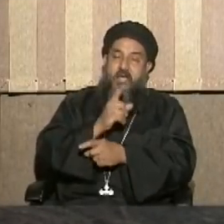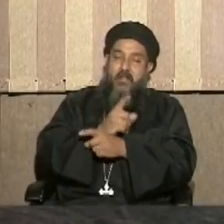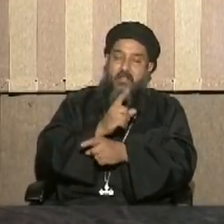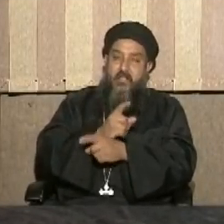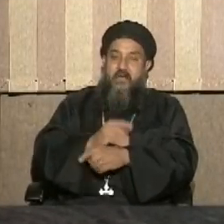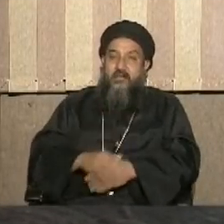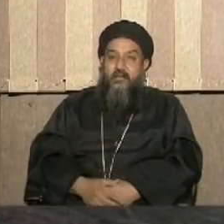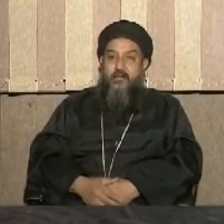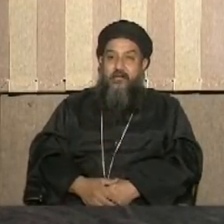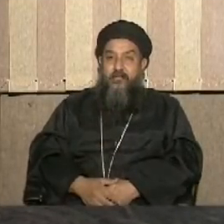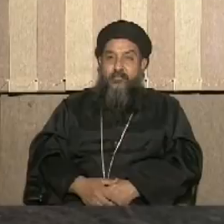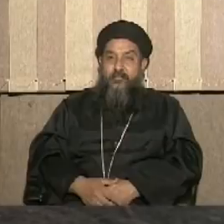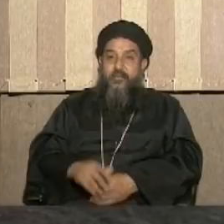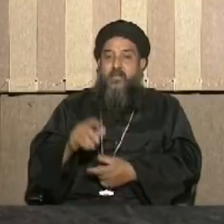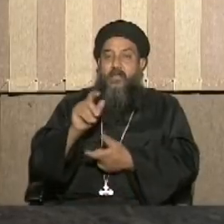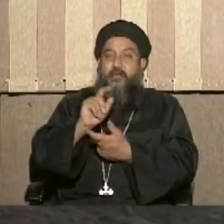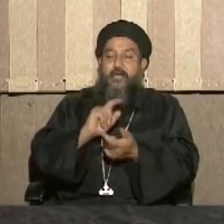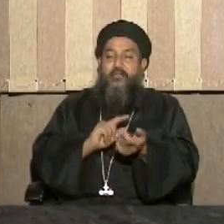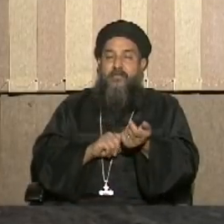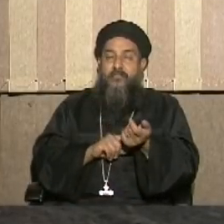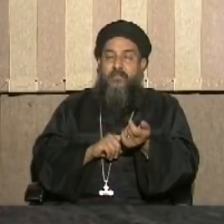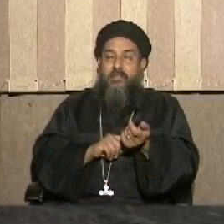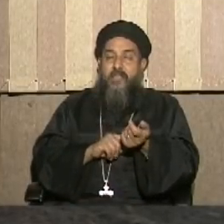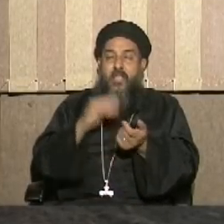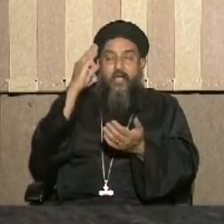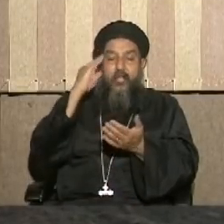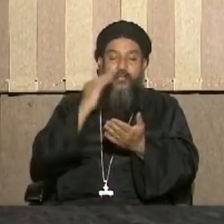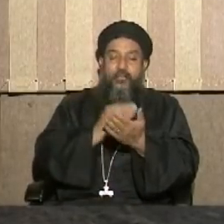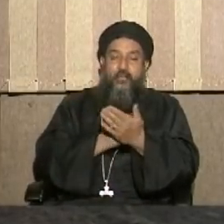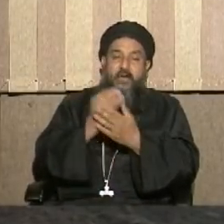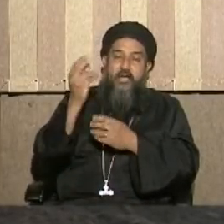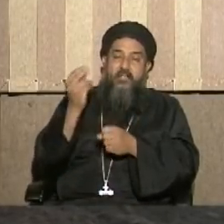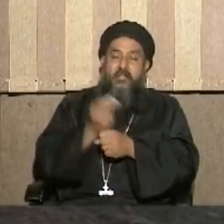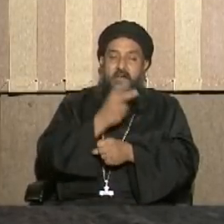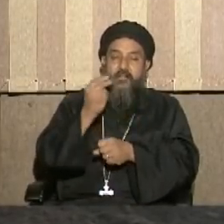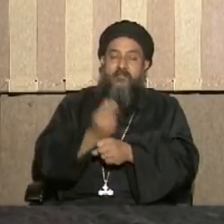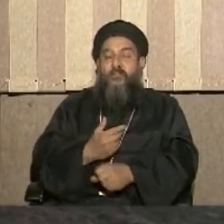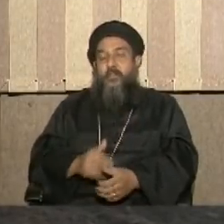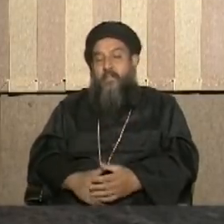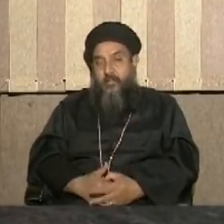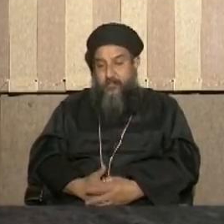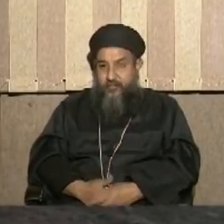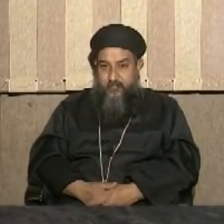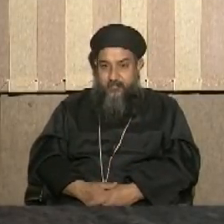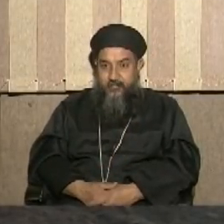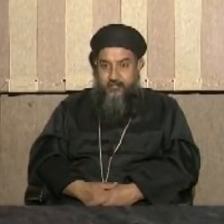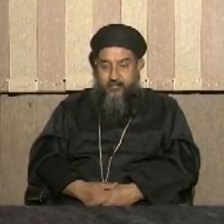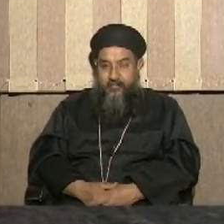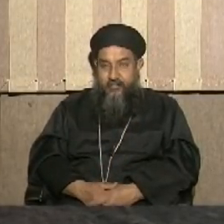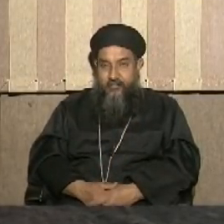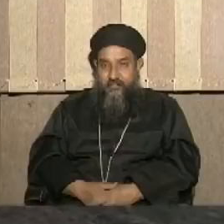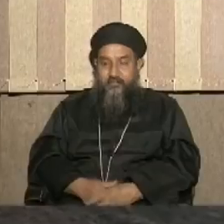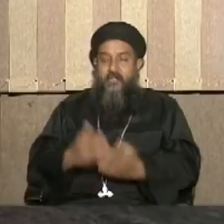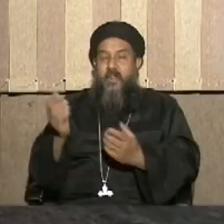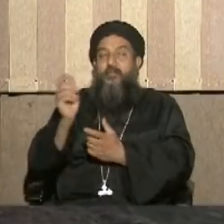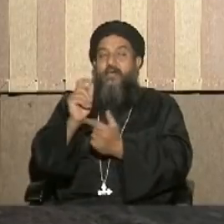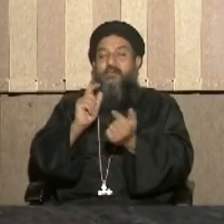يسوع المسيح ارشدني أنا الخاطئ. يا رب يسوع المسيح اغفر لي أنا الخاطئ. يا رب يسوع المسيح.